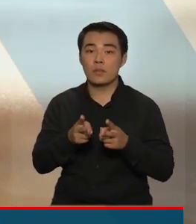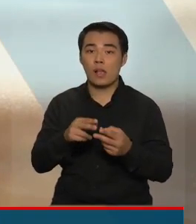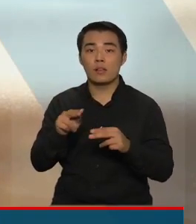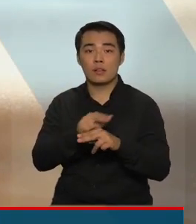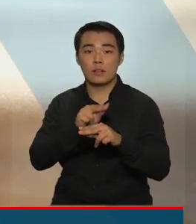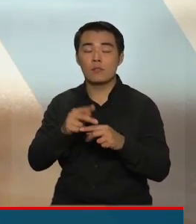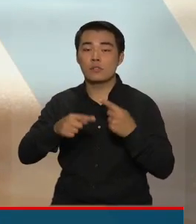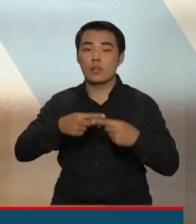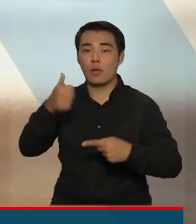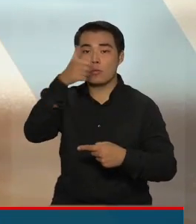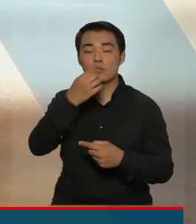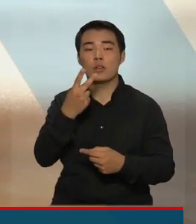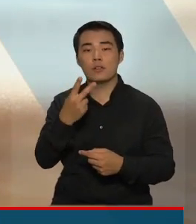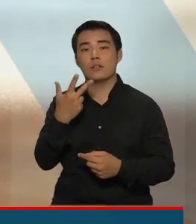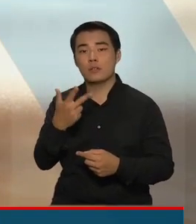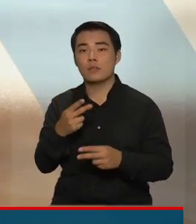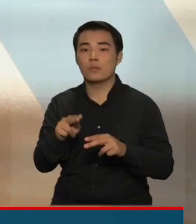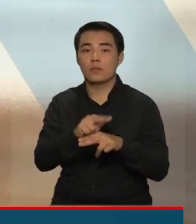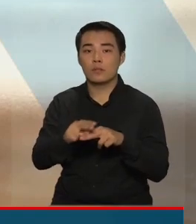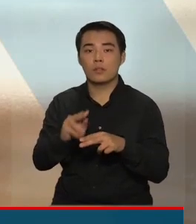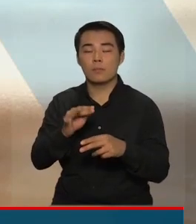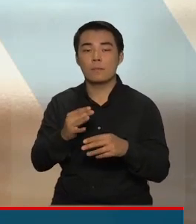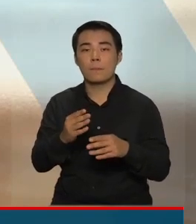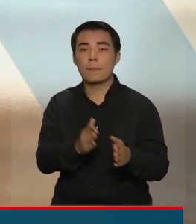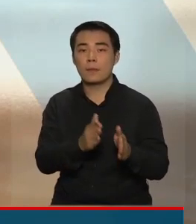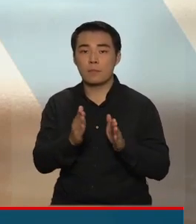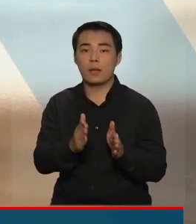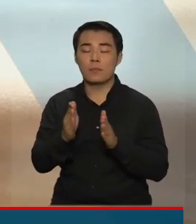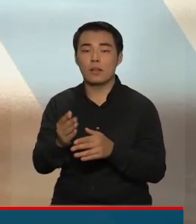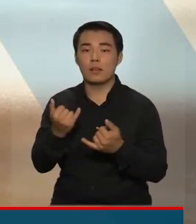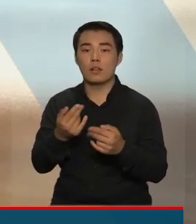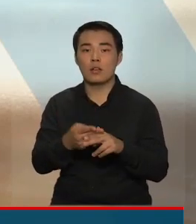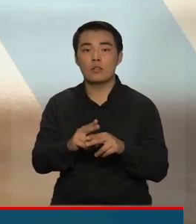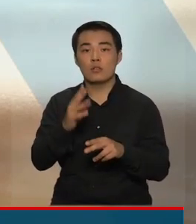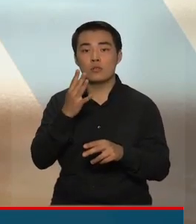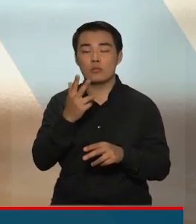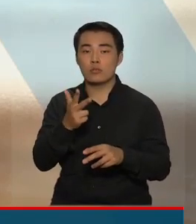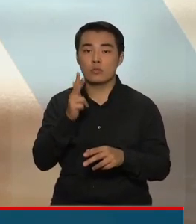жүргізіп, келесі жыл тағы да 2-3 жүргізіп, одан кейінгі жылғы 2-3 жүргізіп, сонда мысалы 3-4 жылда